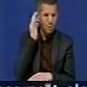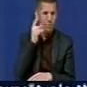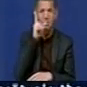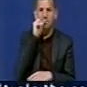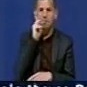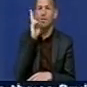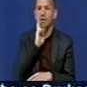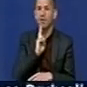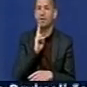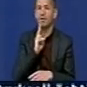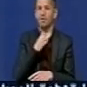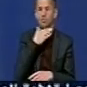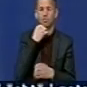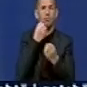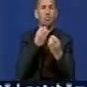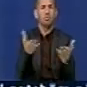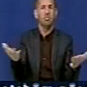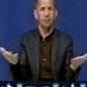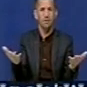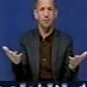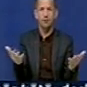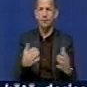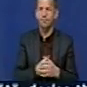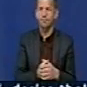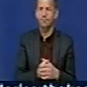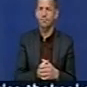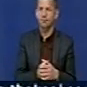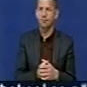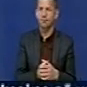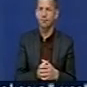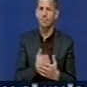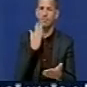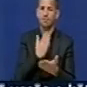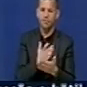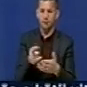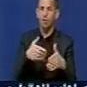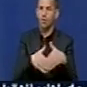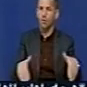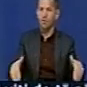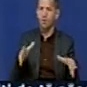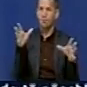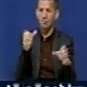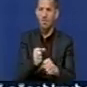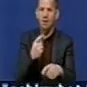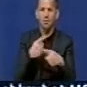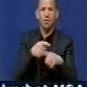nanës, me dhjetra që përmend 100 raste në kufi ku i kanë marrë dhe i kanë